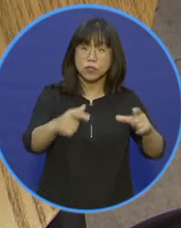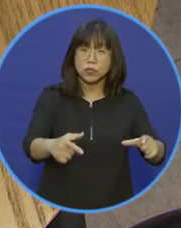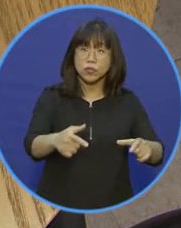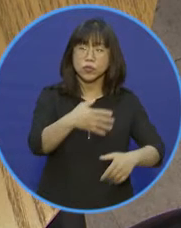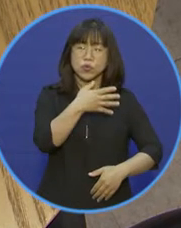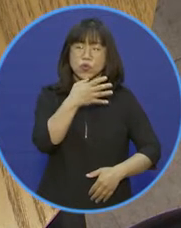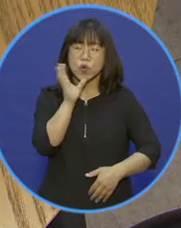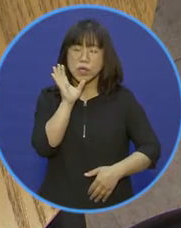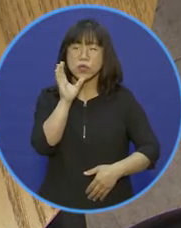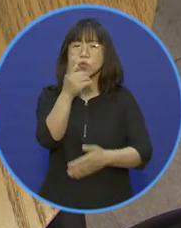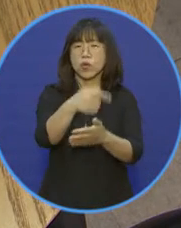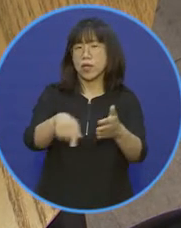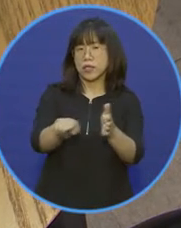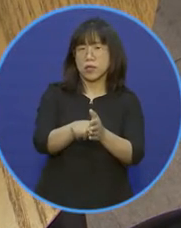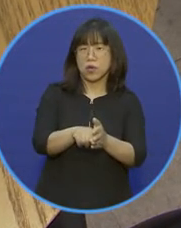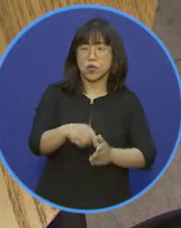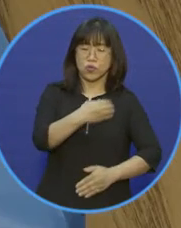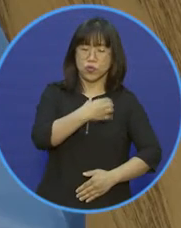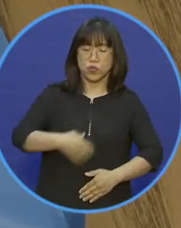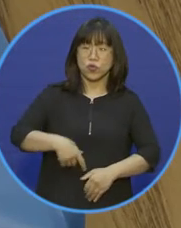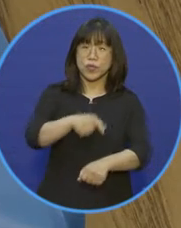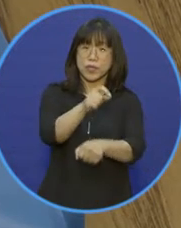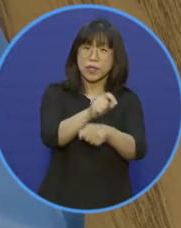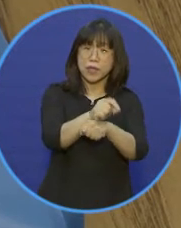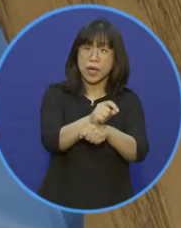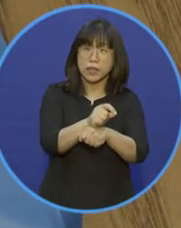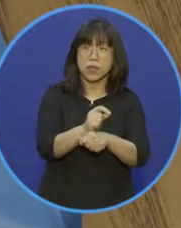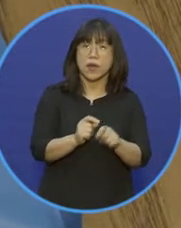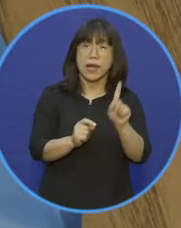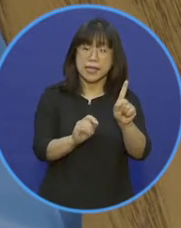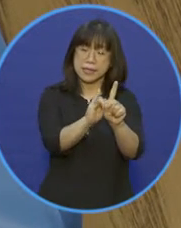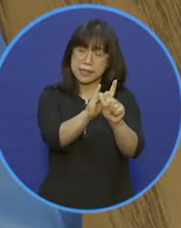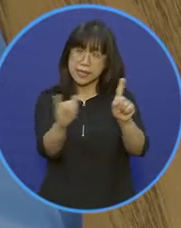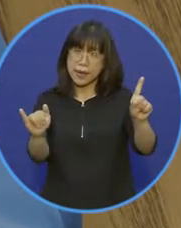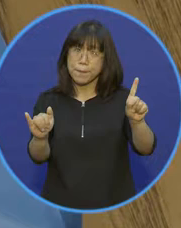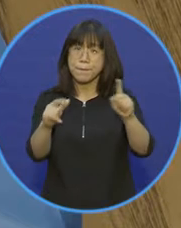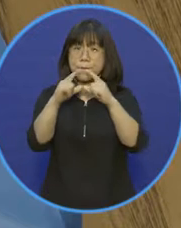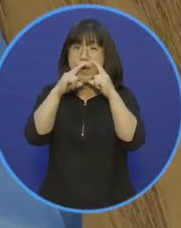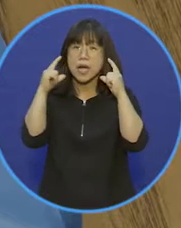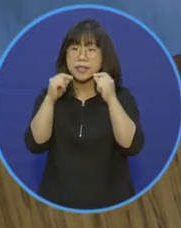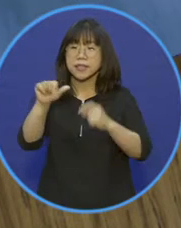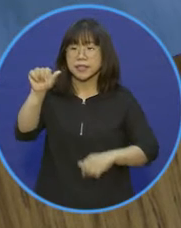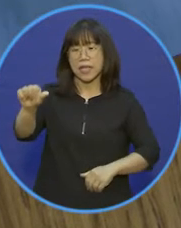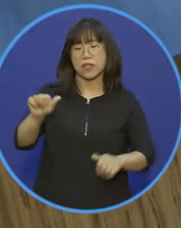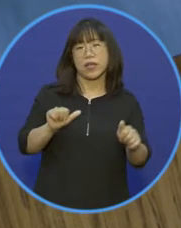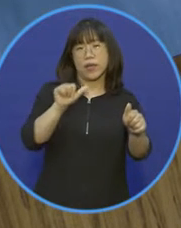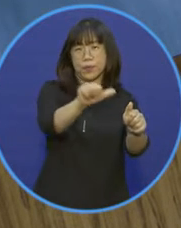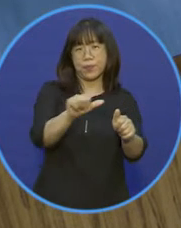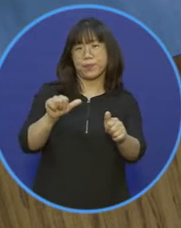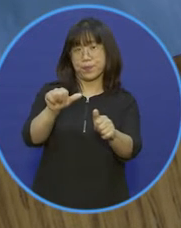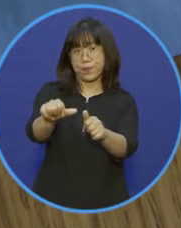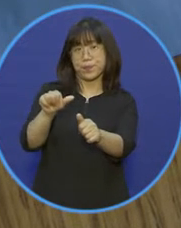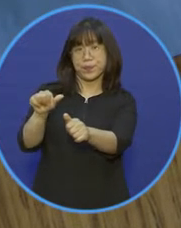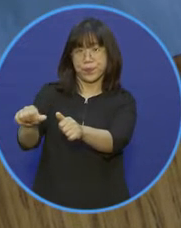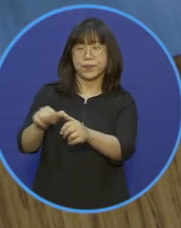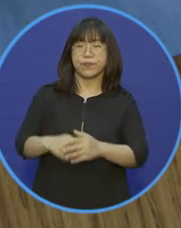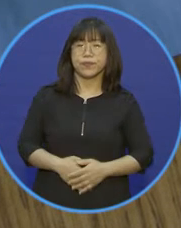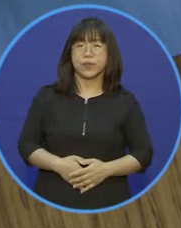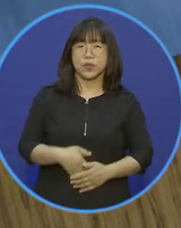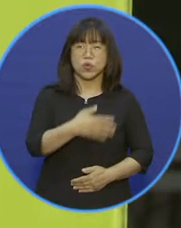한편 강서구는 지역 내 어르신들을 대상으로 각동 주민센터에서 1인당 5매의 마스크도 배부하는